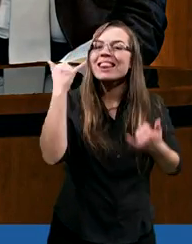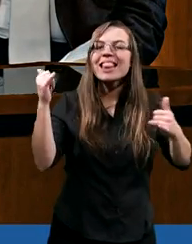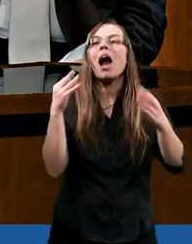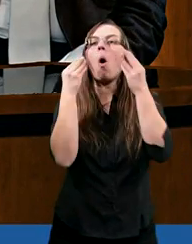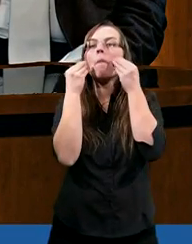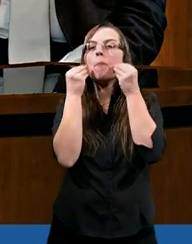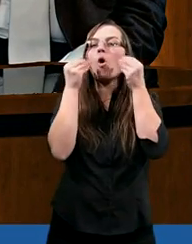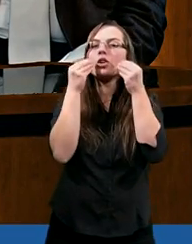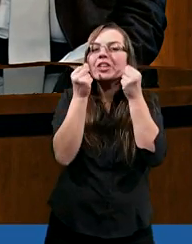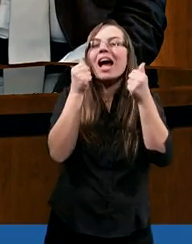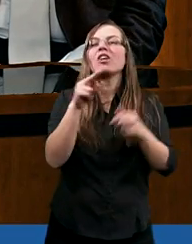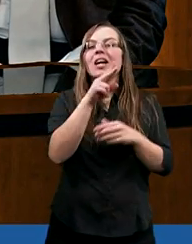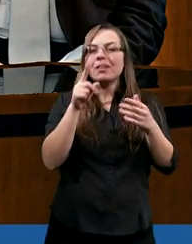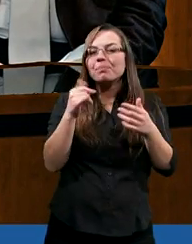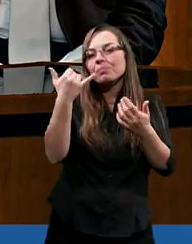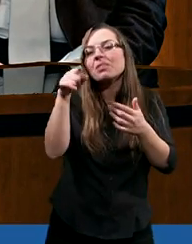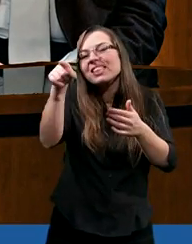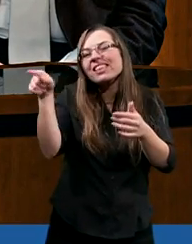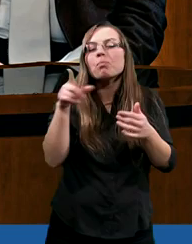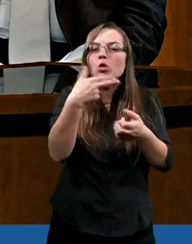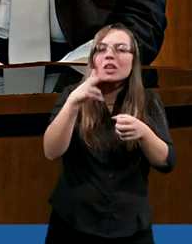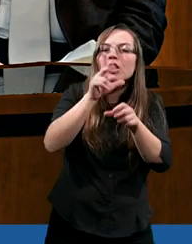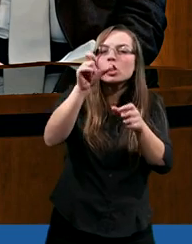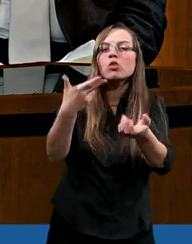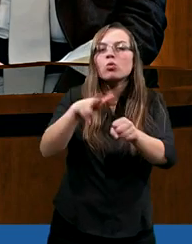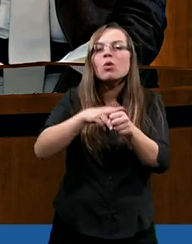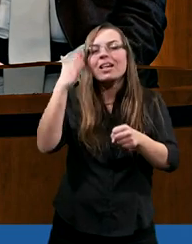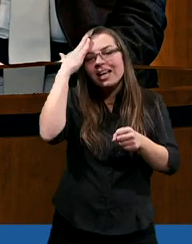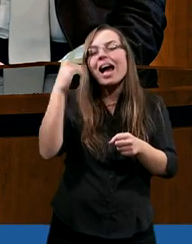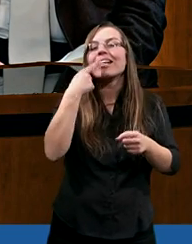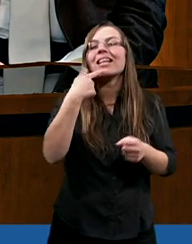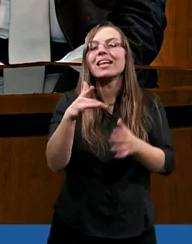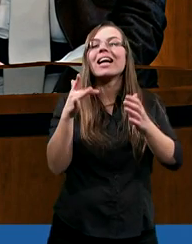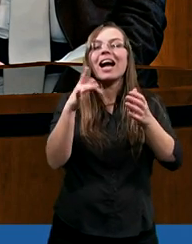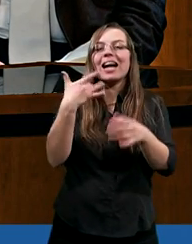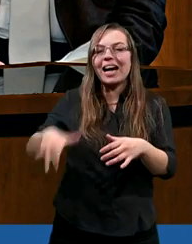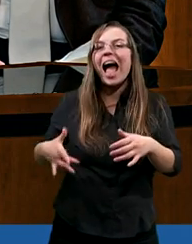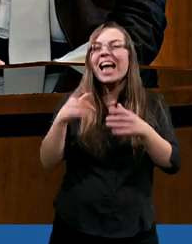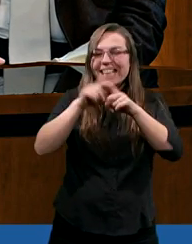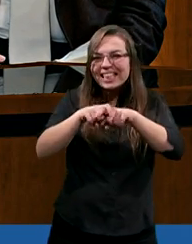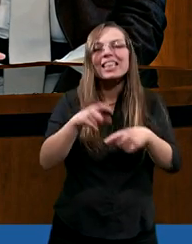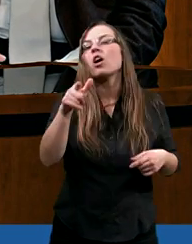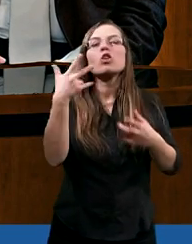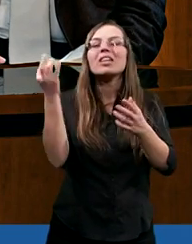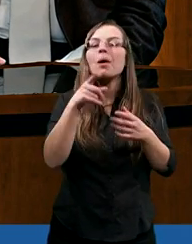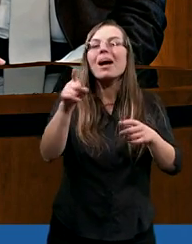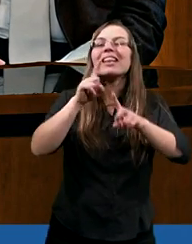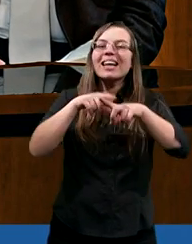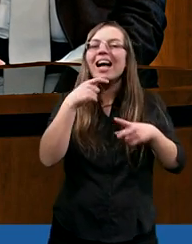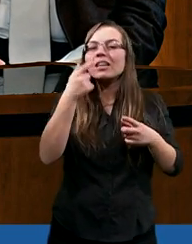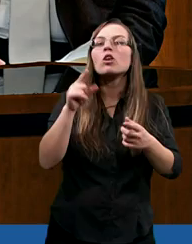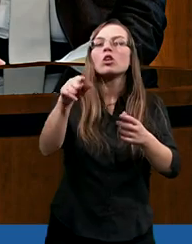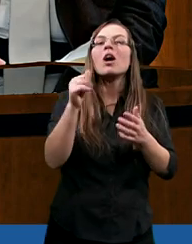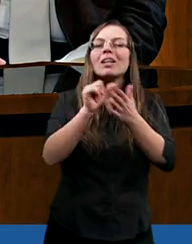innego pocieszyciela. Tak jest. Tam ci, którzy znają język grecki, ale to już nawet nie trzeba do tego znać język grecki,